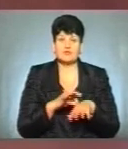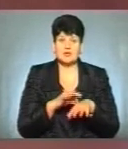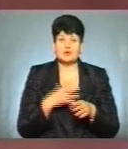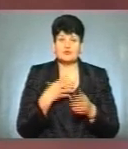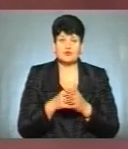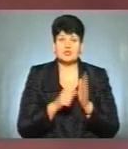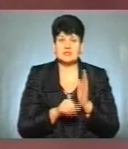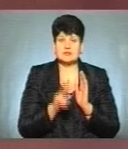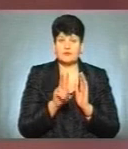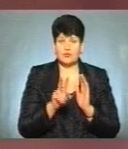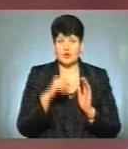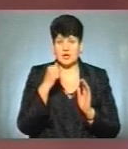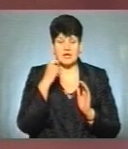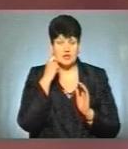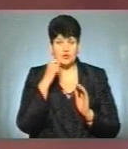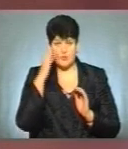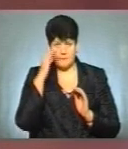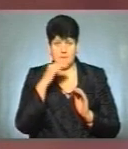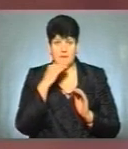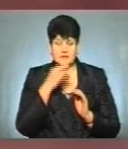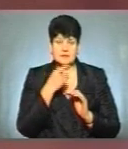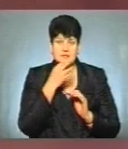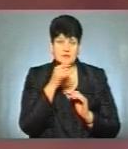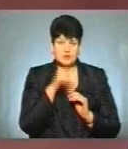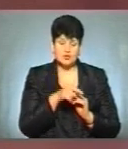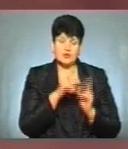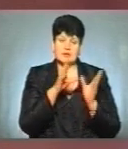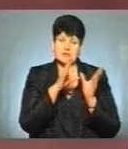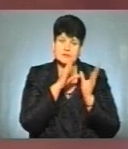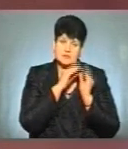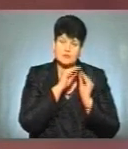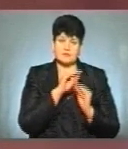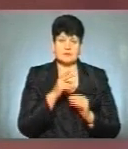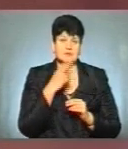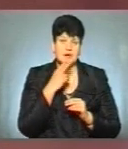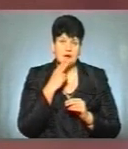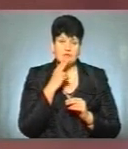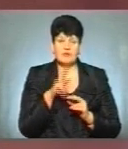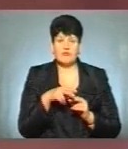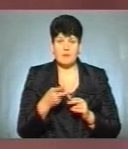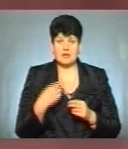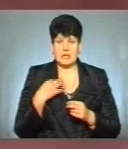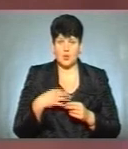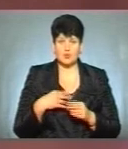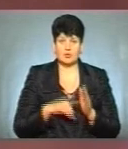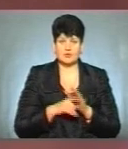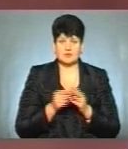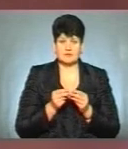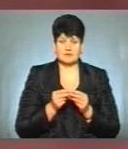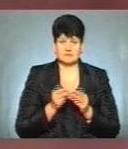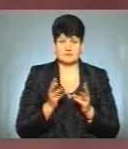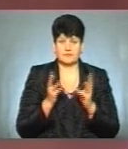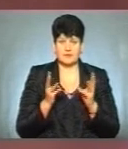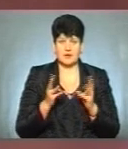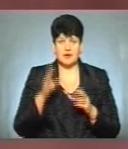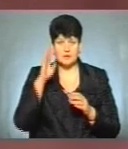свого 62-річного батька. Як з'ясували слідчі, той заснув із цигаркою. Недопалок впав на куртку та почав тліти.